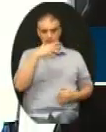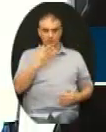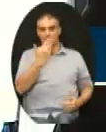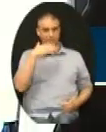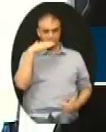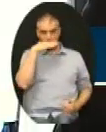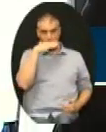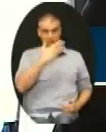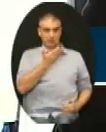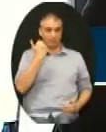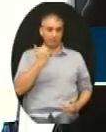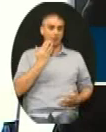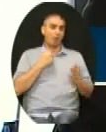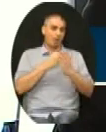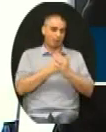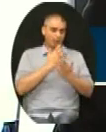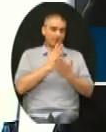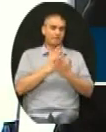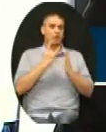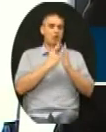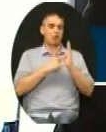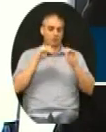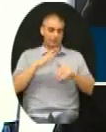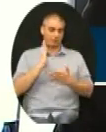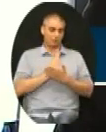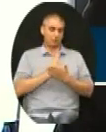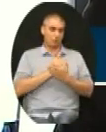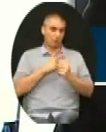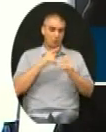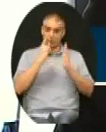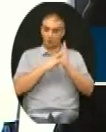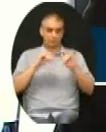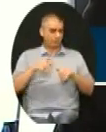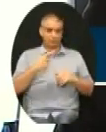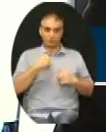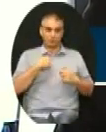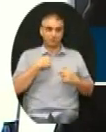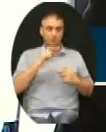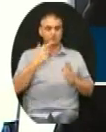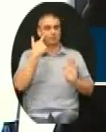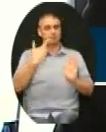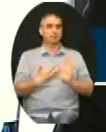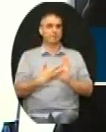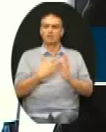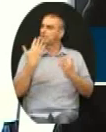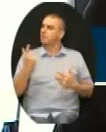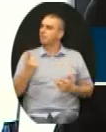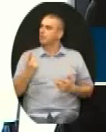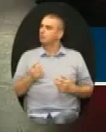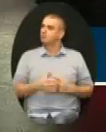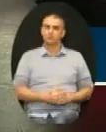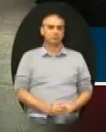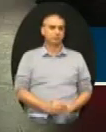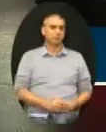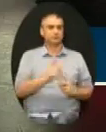לפני פסח. עד אז כבר יהיה אחרי חוק המקוואות. חוק המקוואות זה בעצם אצלנו המבחן. מתי הוא יעבור?